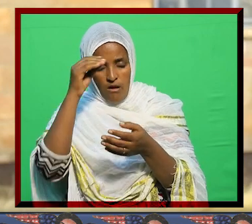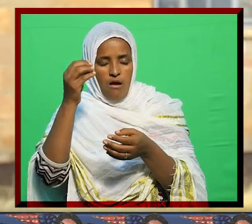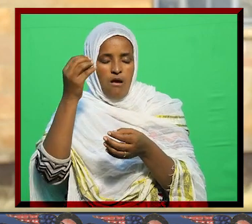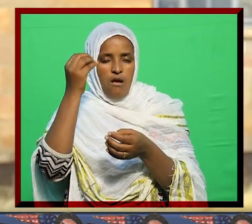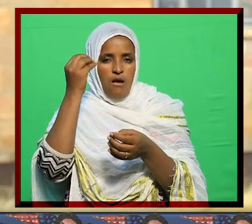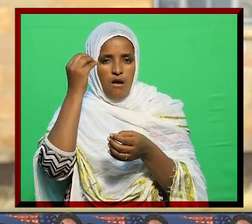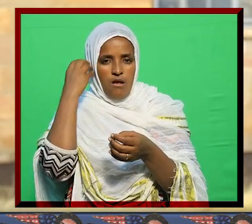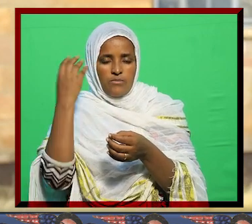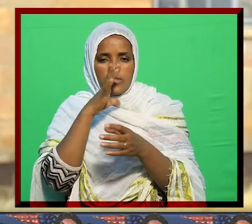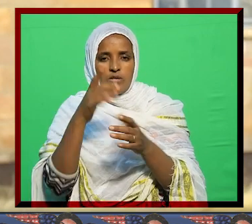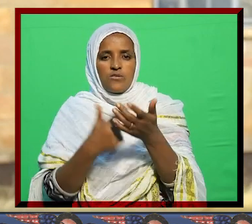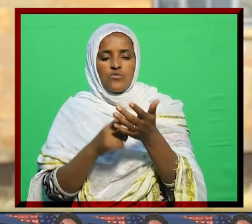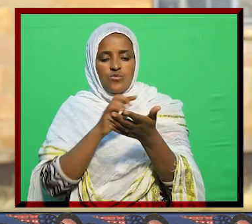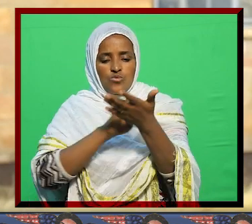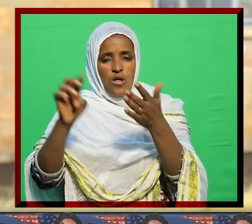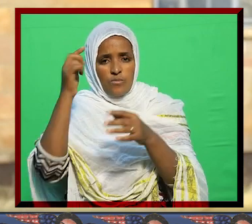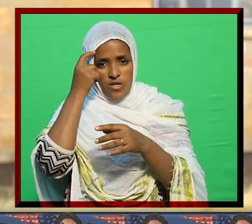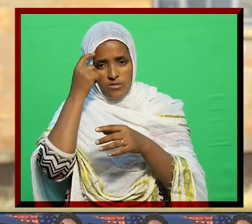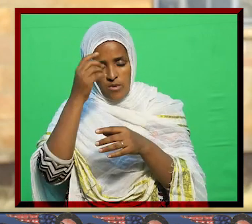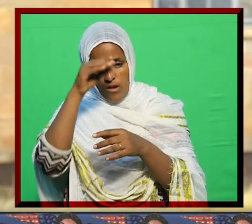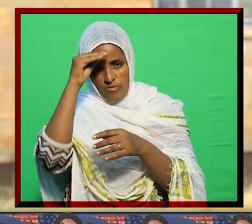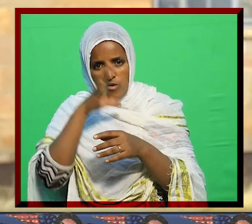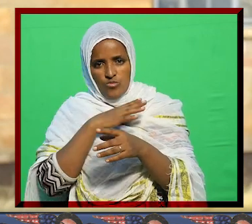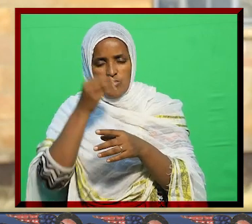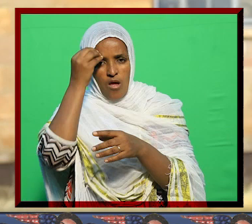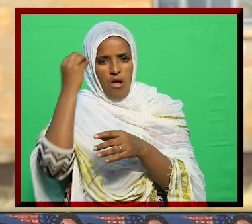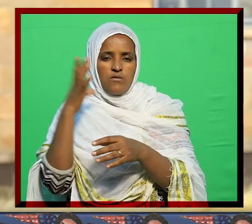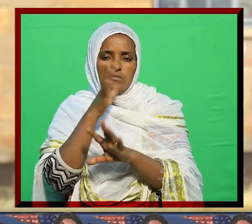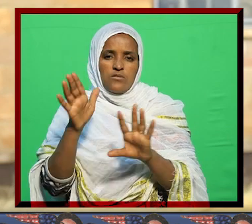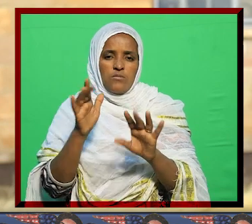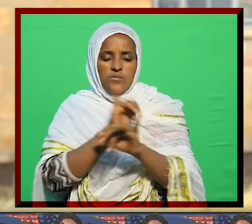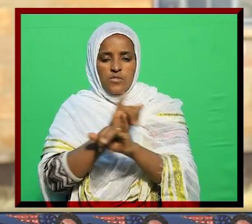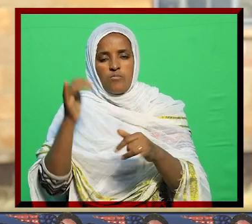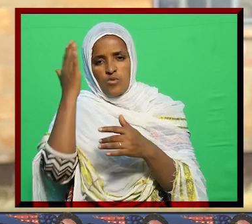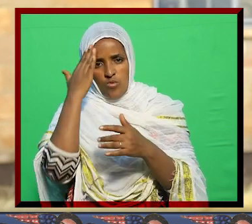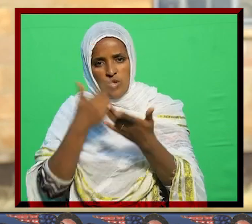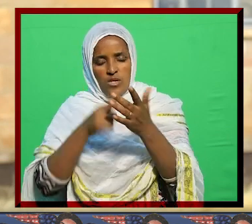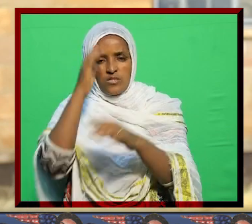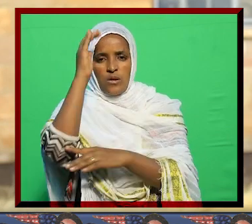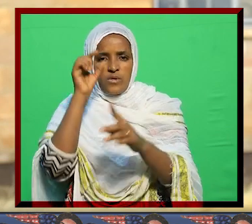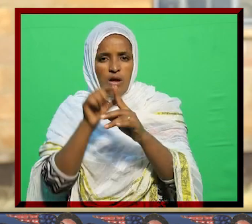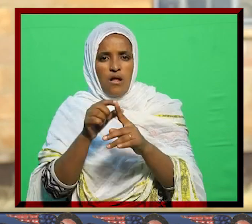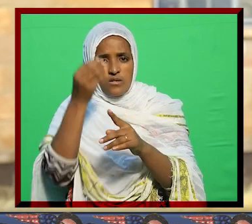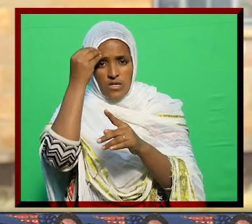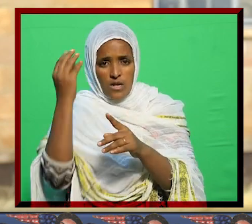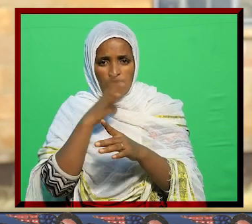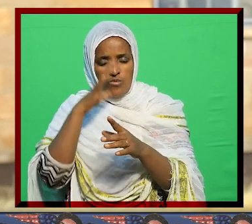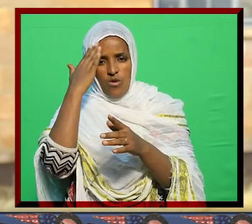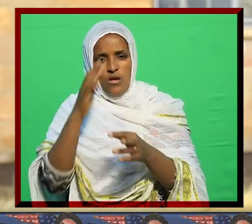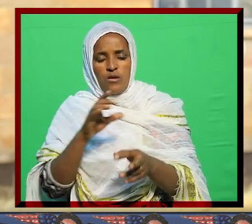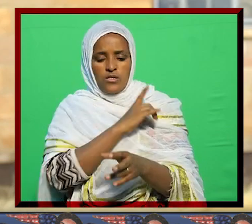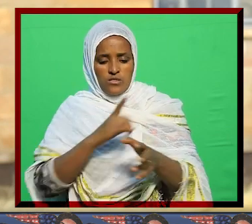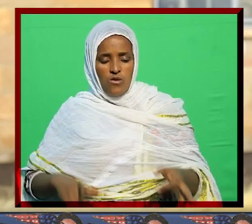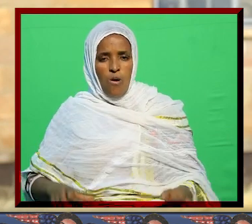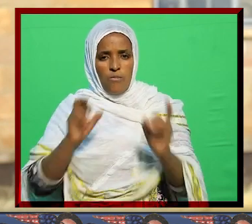ነው። ቅዱሳንን ማሰብ ያደረጉትን አለመዘንጋት ነው። ያስተማሩን ትምህርት እንዳልዘረጋ እናውቀዋለን። ቃለ እግዚአብሔር እንዳረሳ ነው እንዳልቀዋለን።